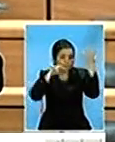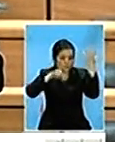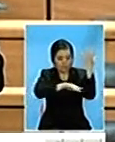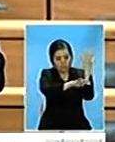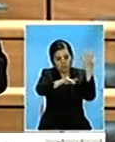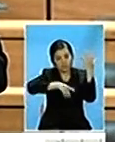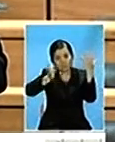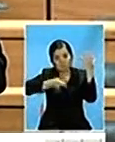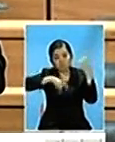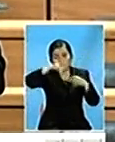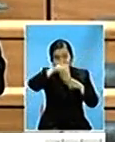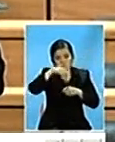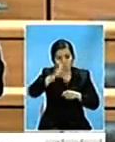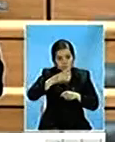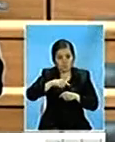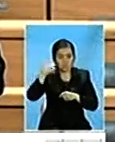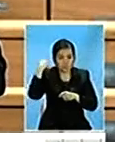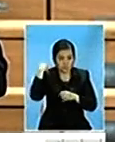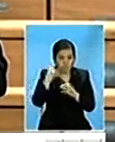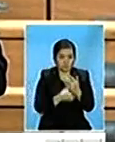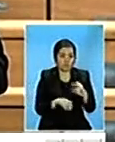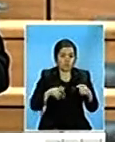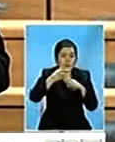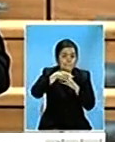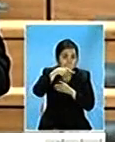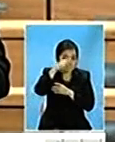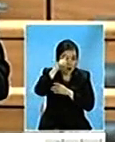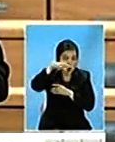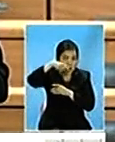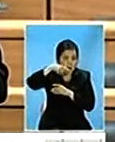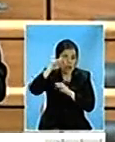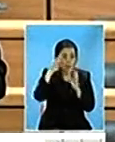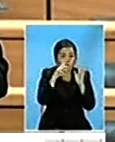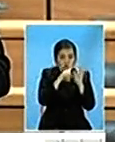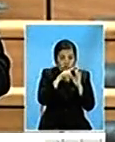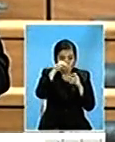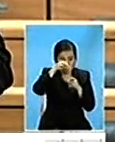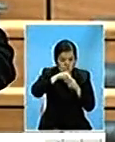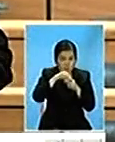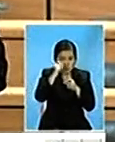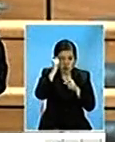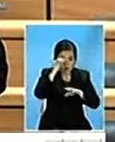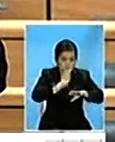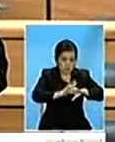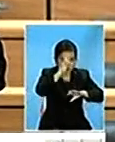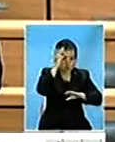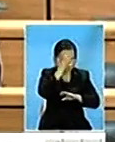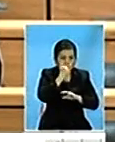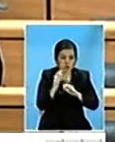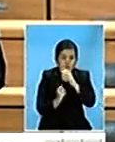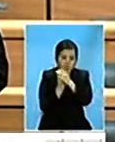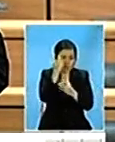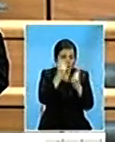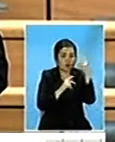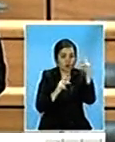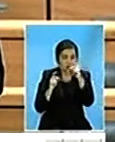เดิมแล้วก็ระบุพลุเนี่ยครับจะทำให้เกิดความอุดมสมบูรณ์และพื้นที่ที่